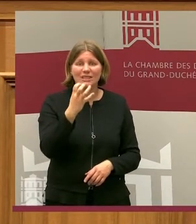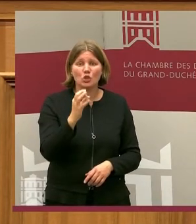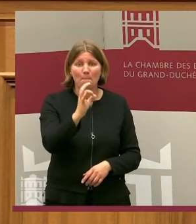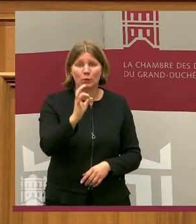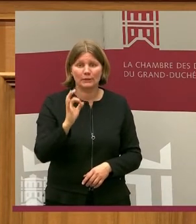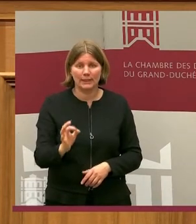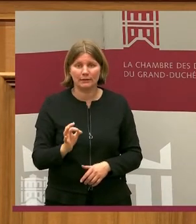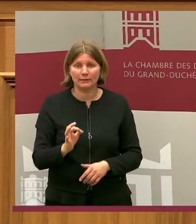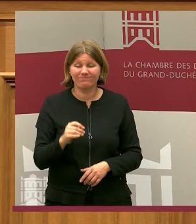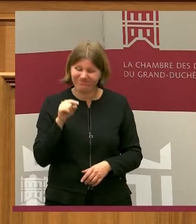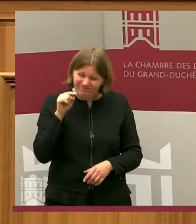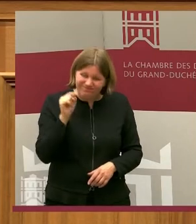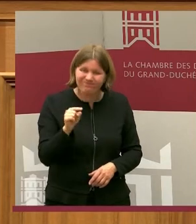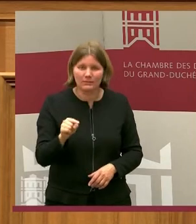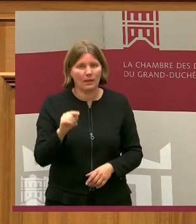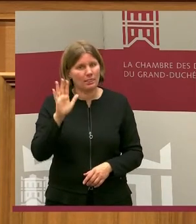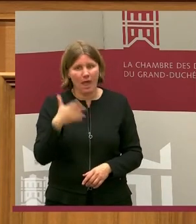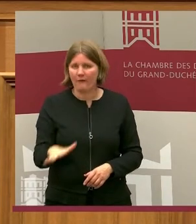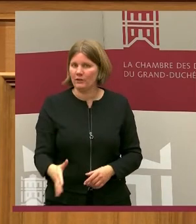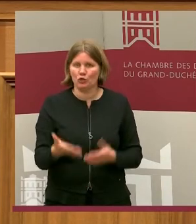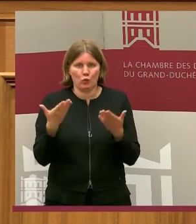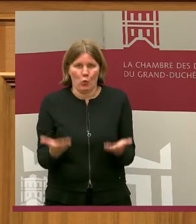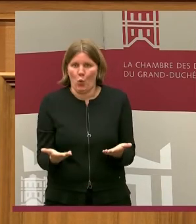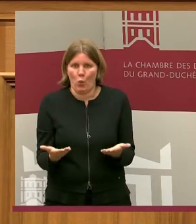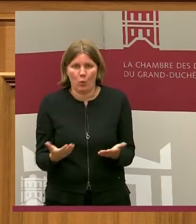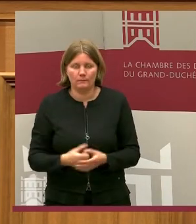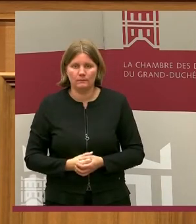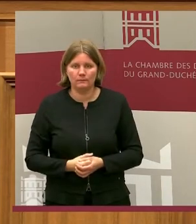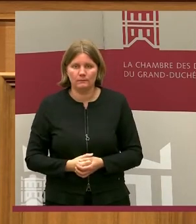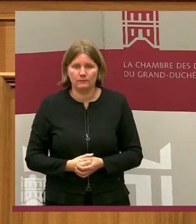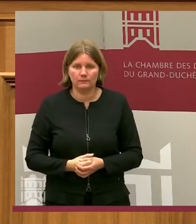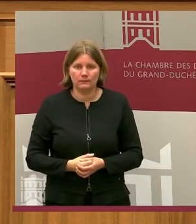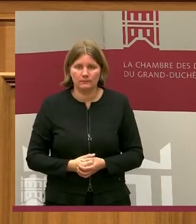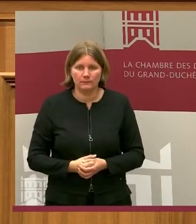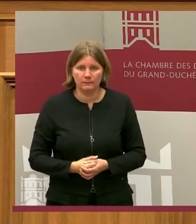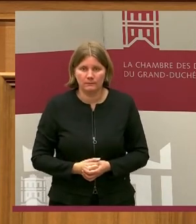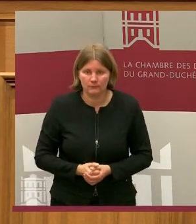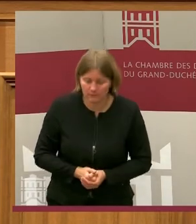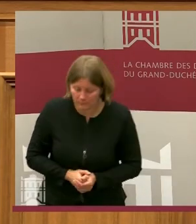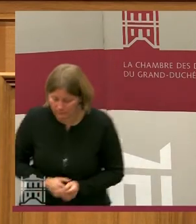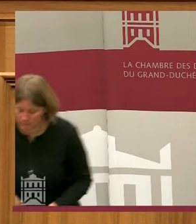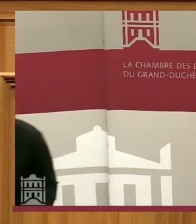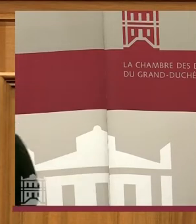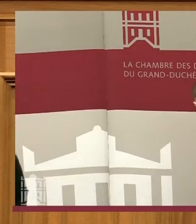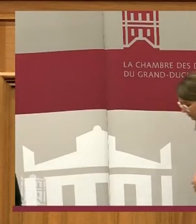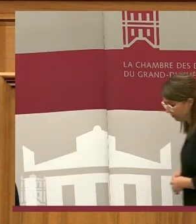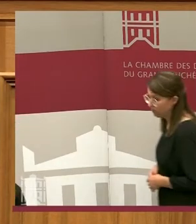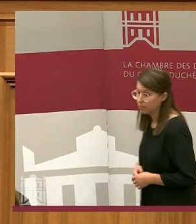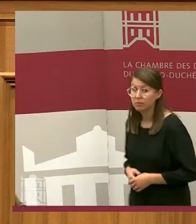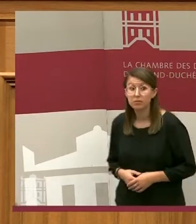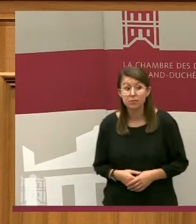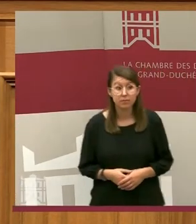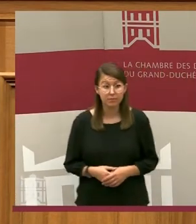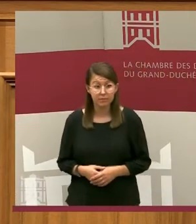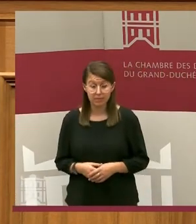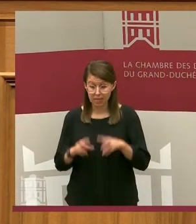40%. Das darf nicht sein. Eine Tüte wird ergehen, dass 1 von 4 Kanner